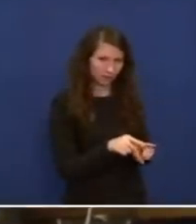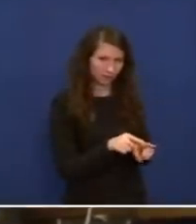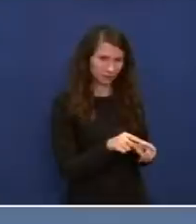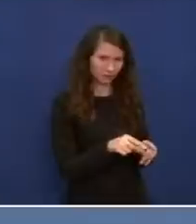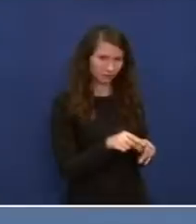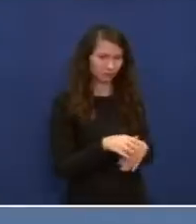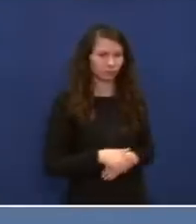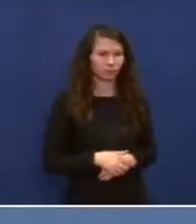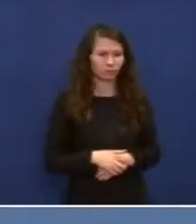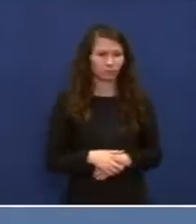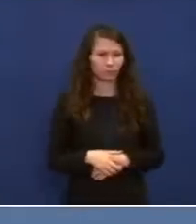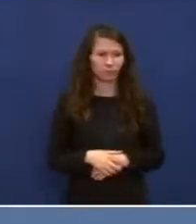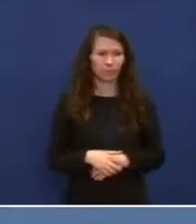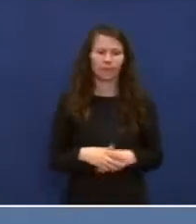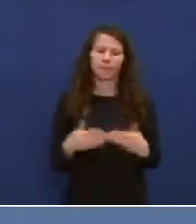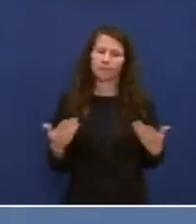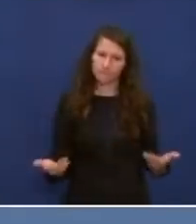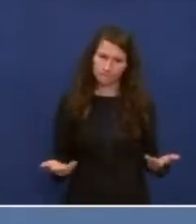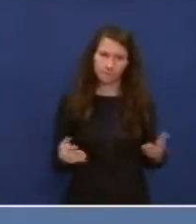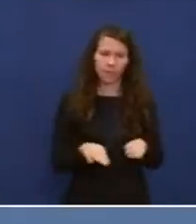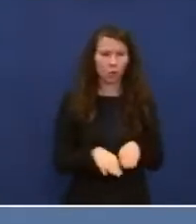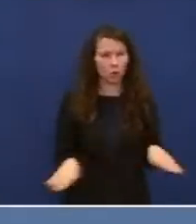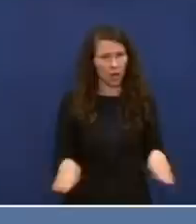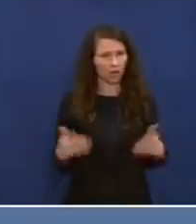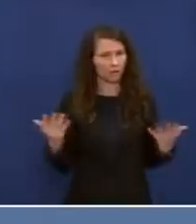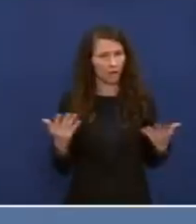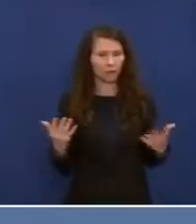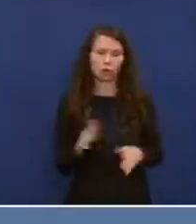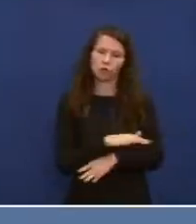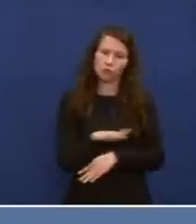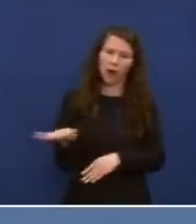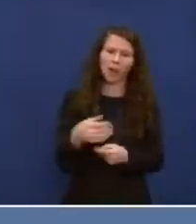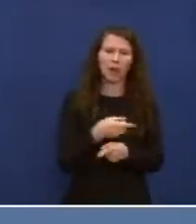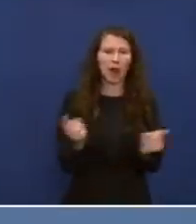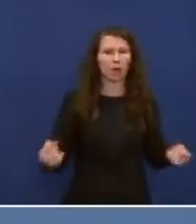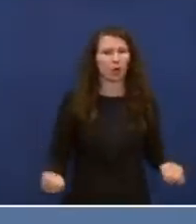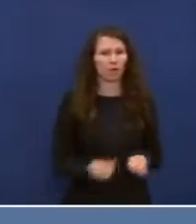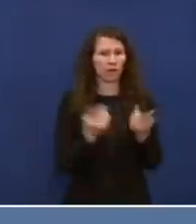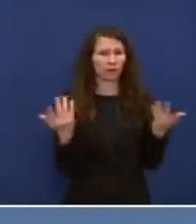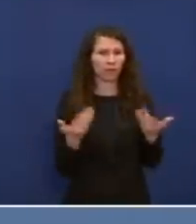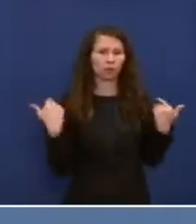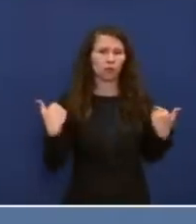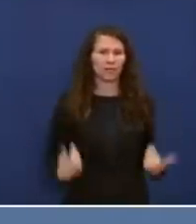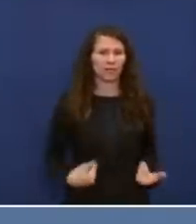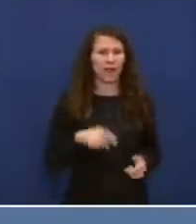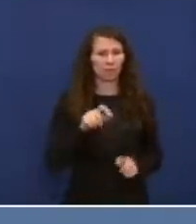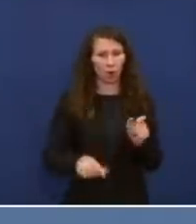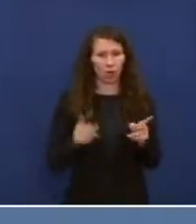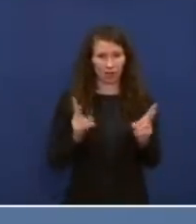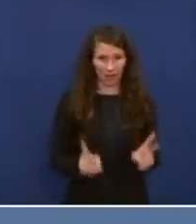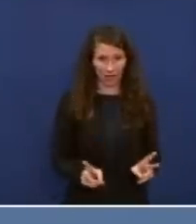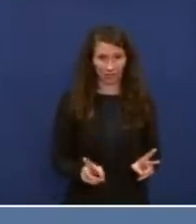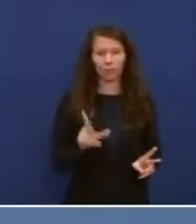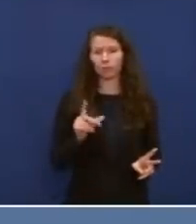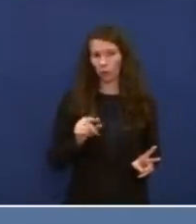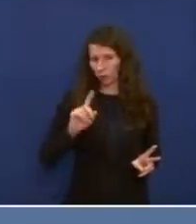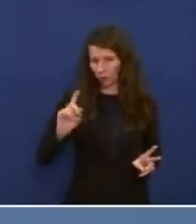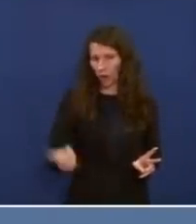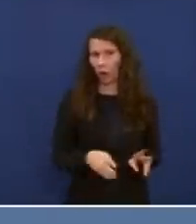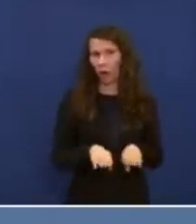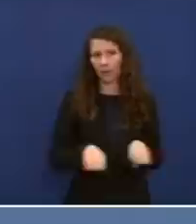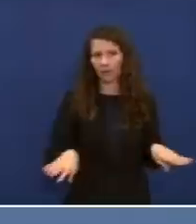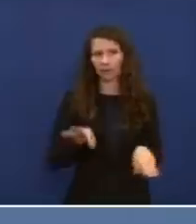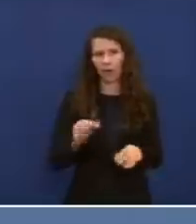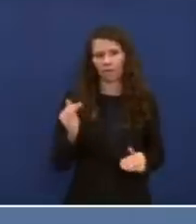Also ganz grundsätzlich gilt natürlich überall und in allen Konflikten, dass die Regeln des humanitären Völkerrechts, dazu gehört eben auch das Prinzip